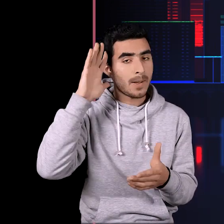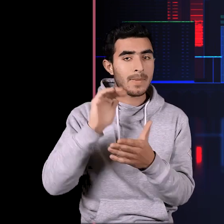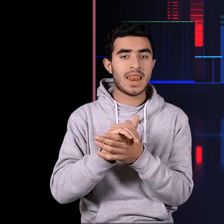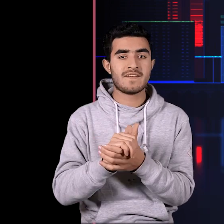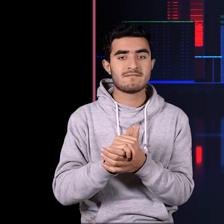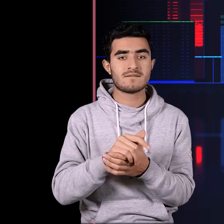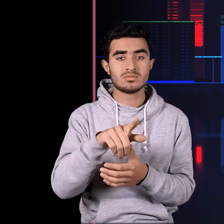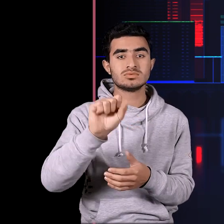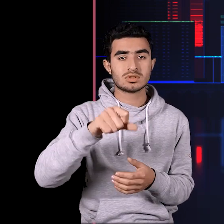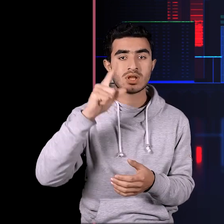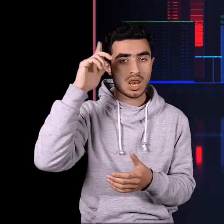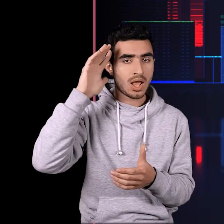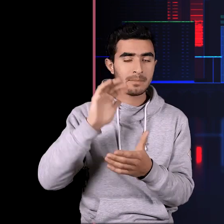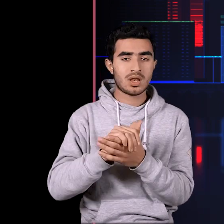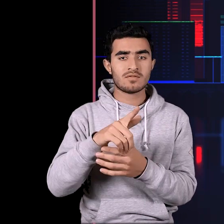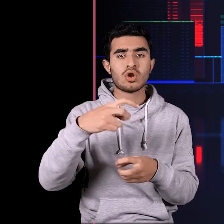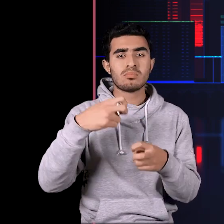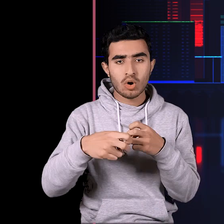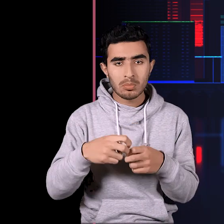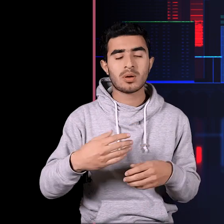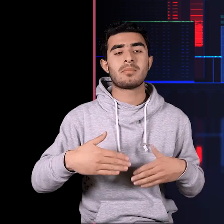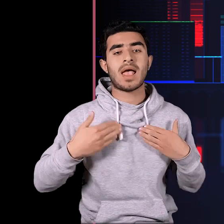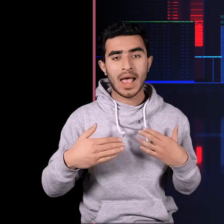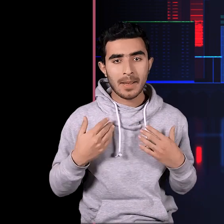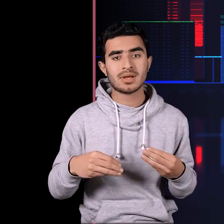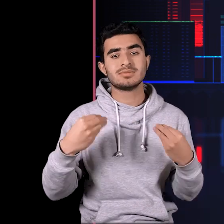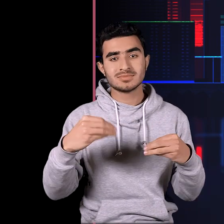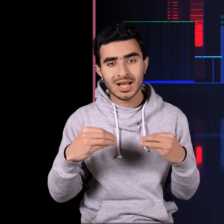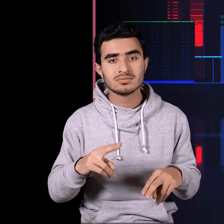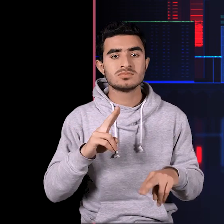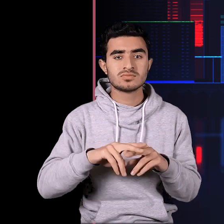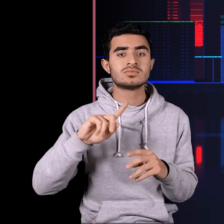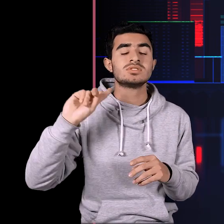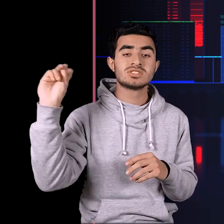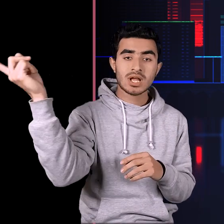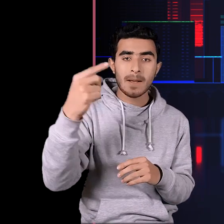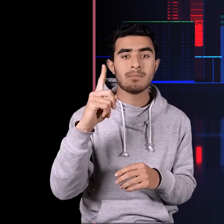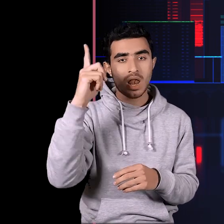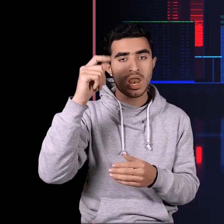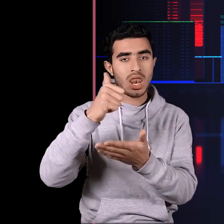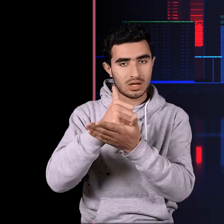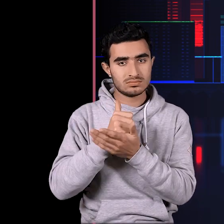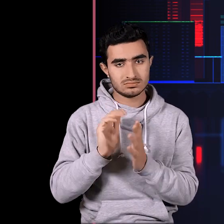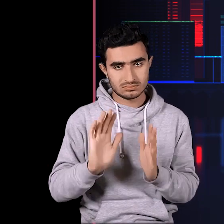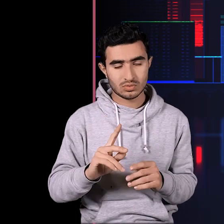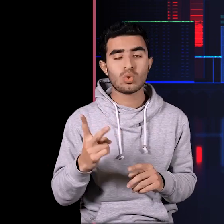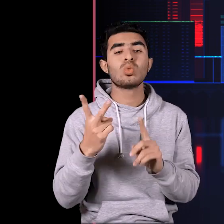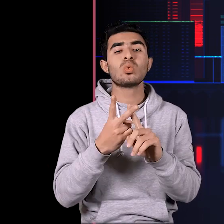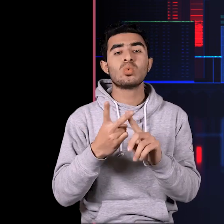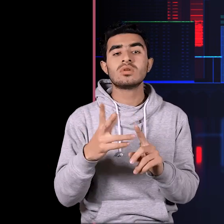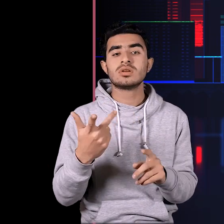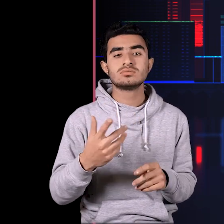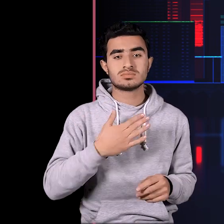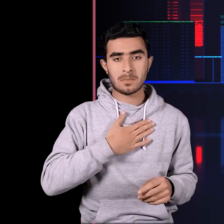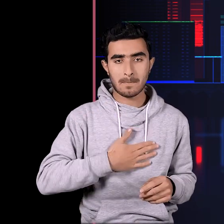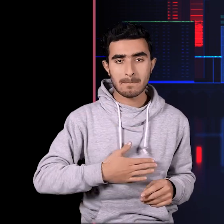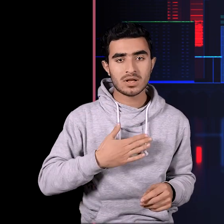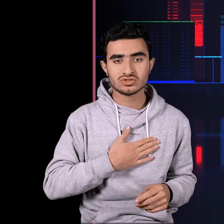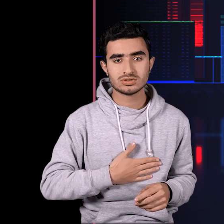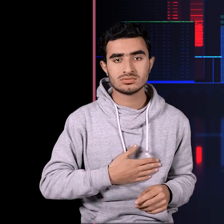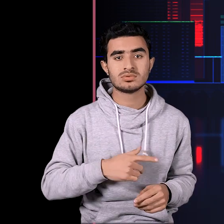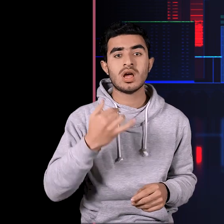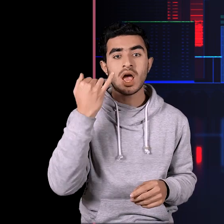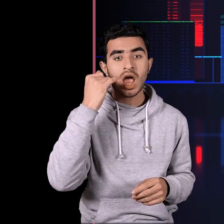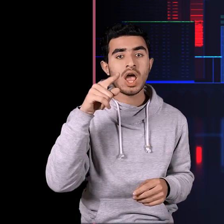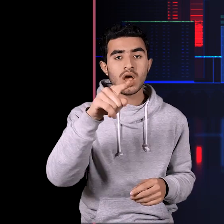अल्लाह ताला पे, क्योंकि जो आजमाइश, परेशानी, दुख, तकलीफ़ आती है या खुशी आती है वो सब अल्लाह ताला की तरफ से आती है. दूसरा सब्र,